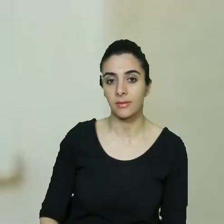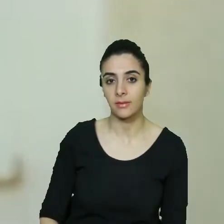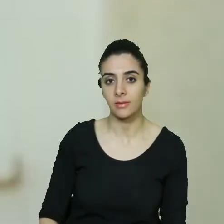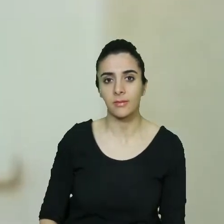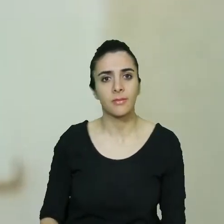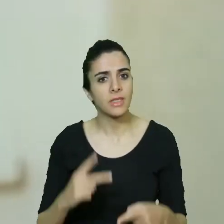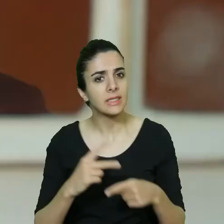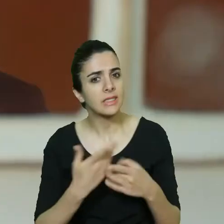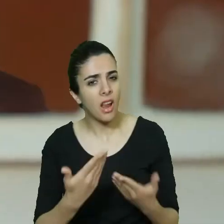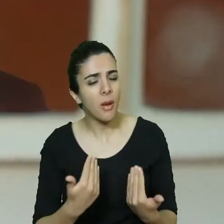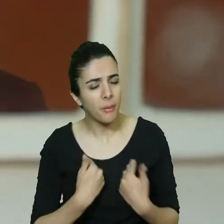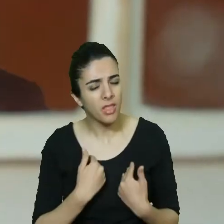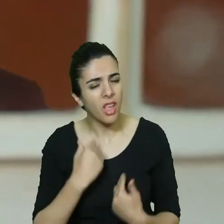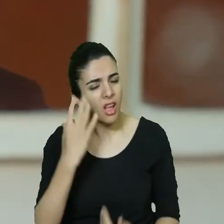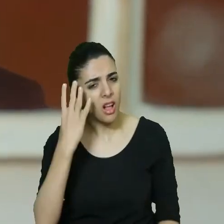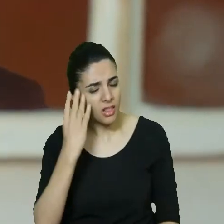Zehra, ben anladım ki